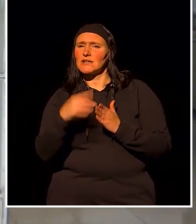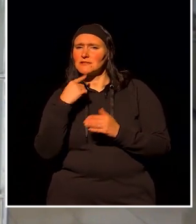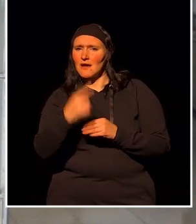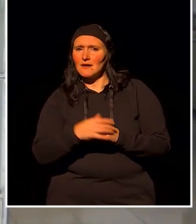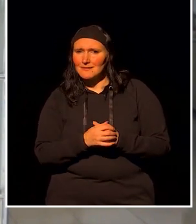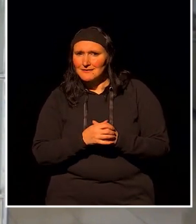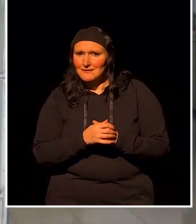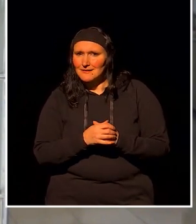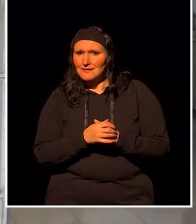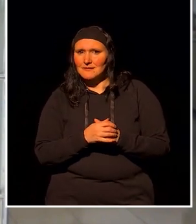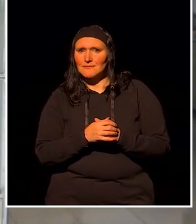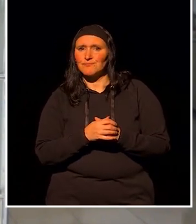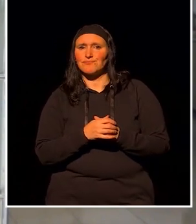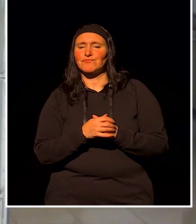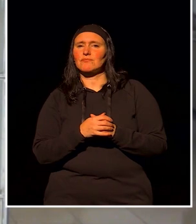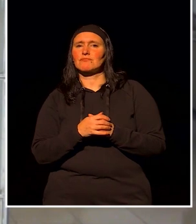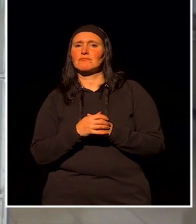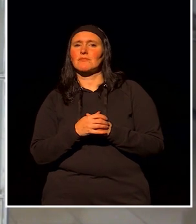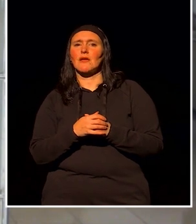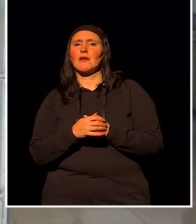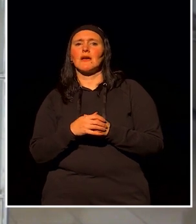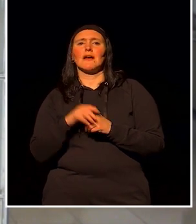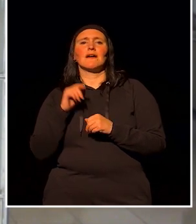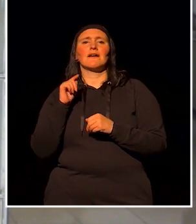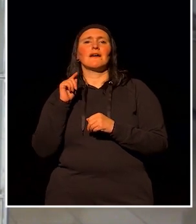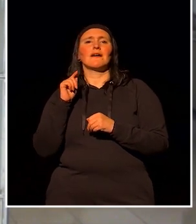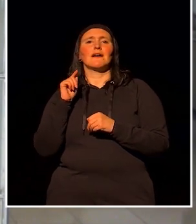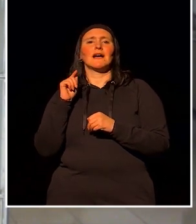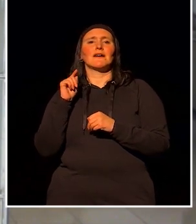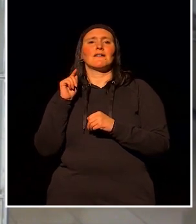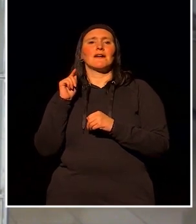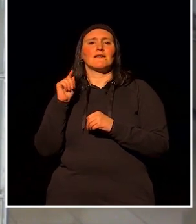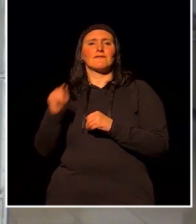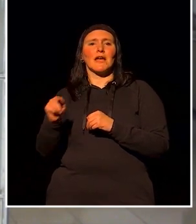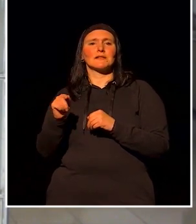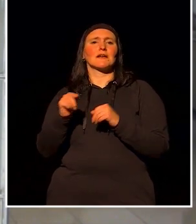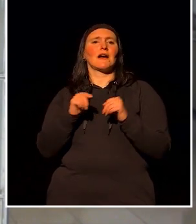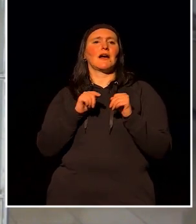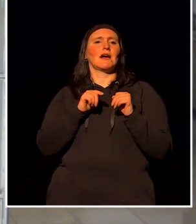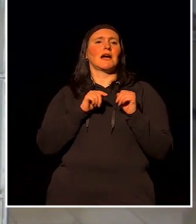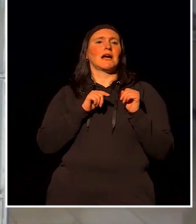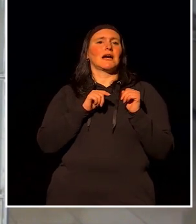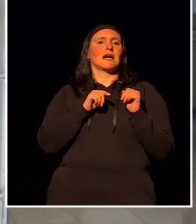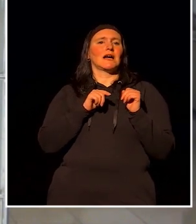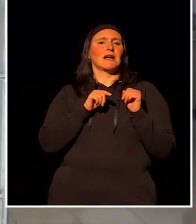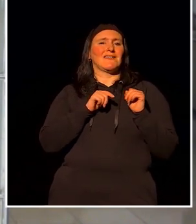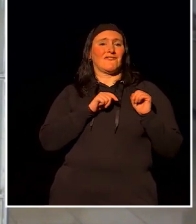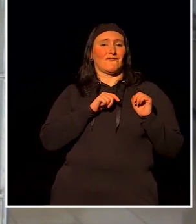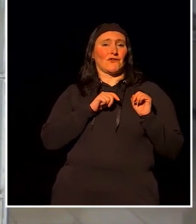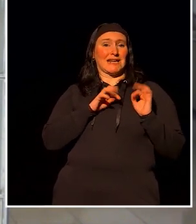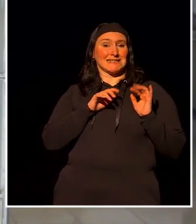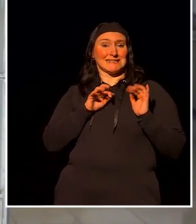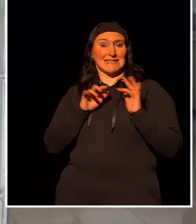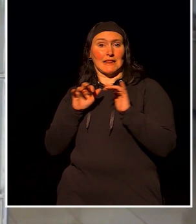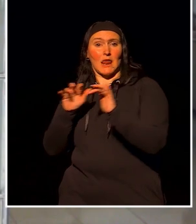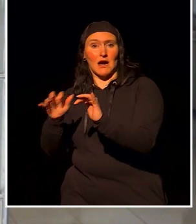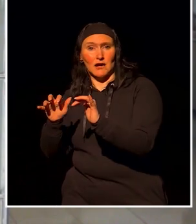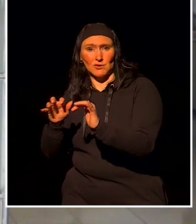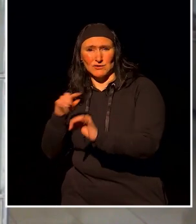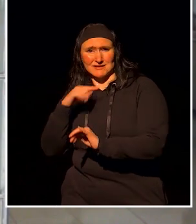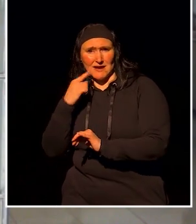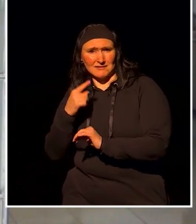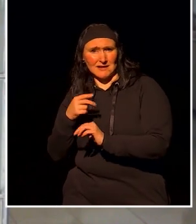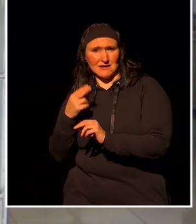die Siedlerbewegung, auch die messianistische Siedlerbewegung vom klassischen Zionismus völlig abtrennen. Das ist sozusagen